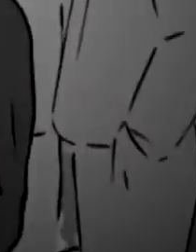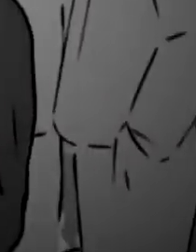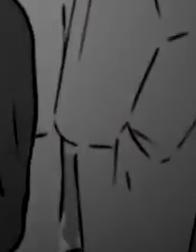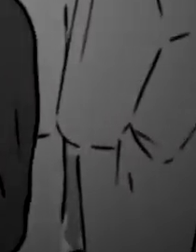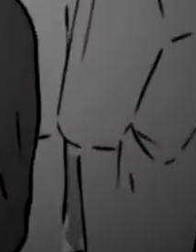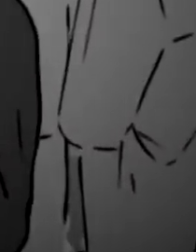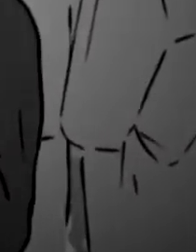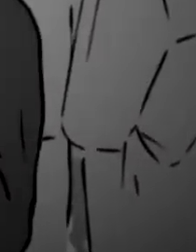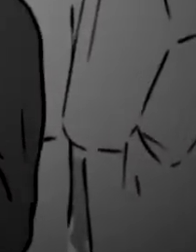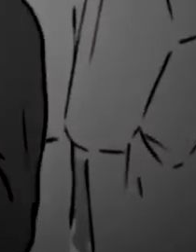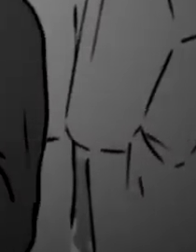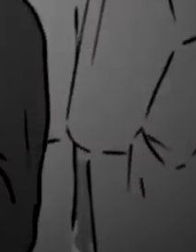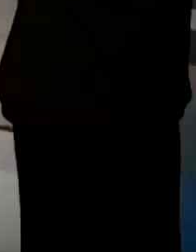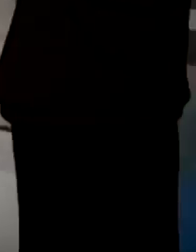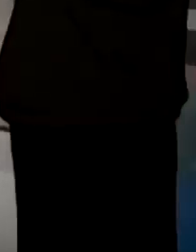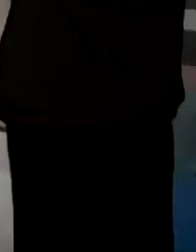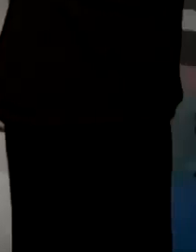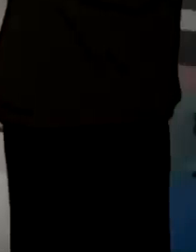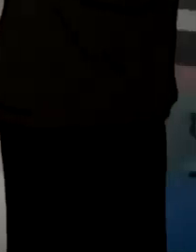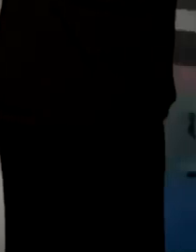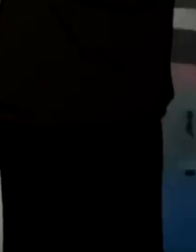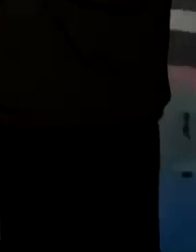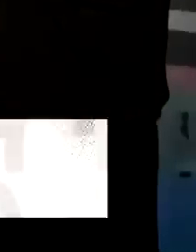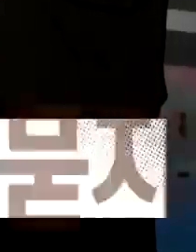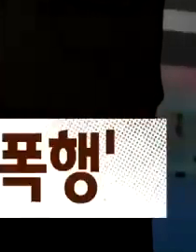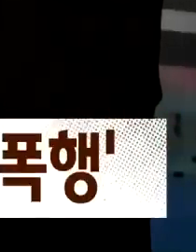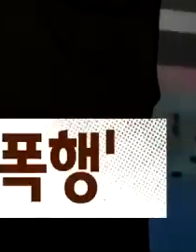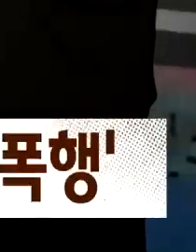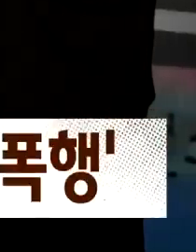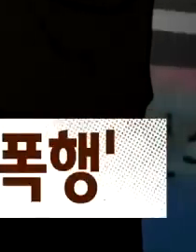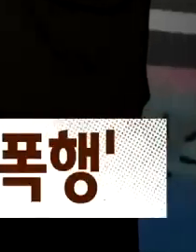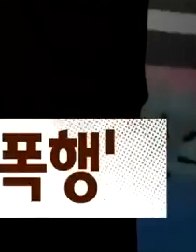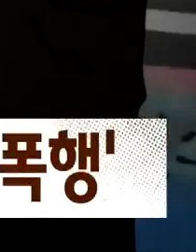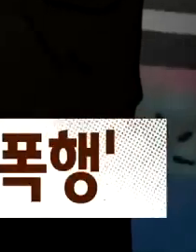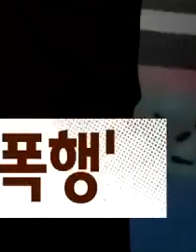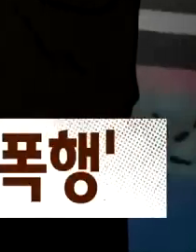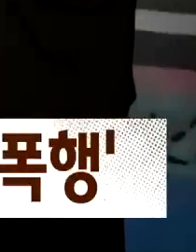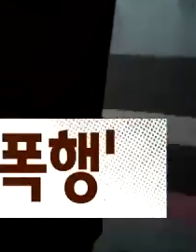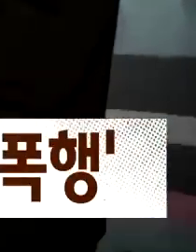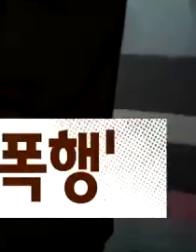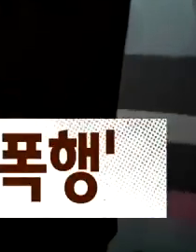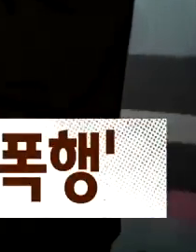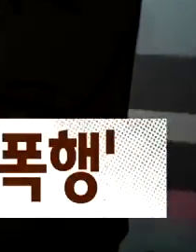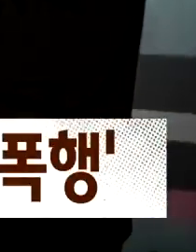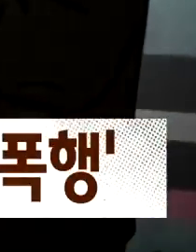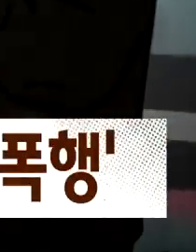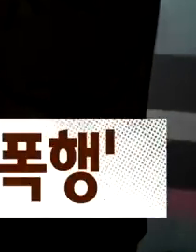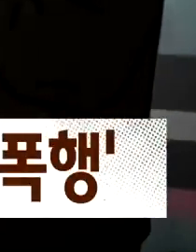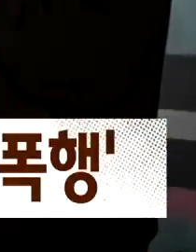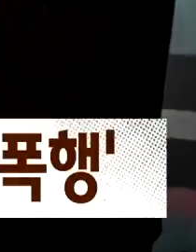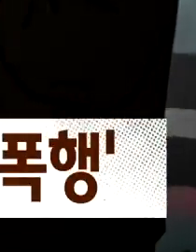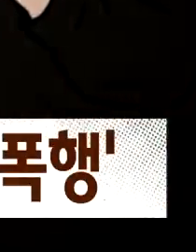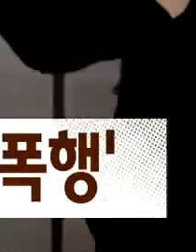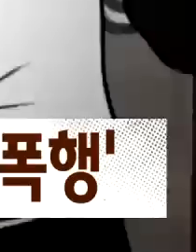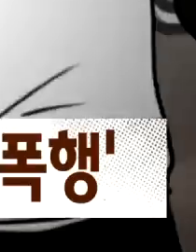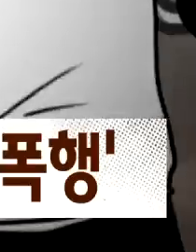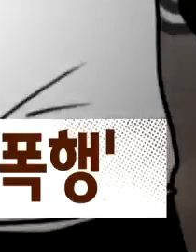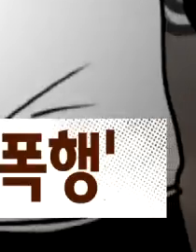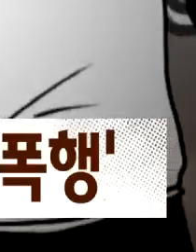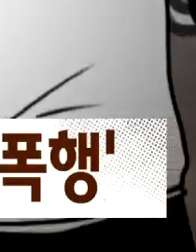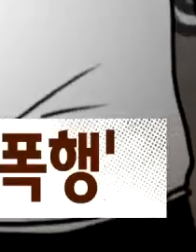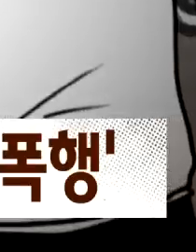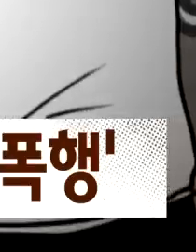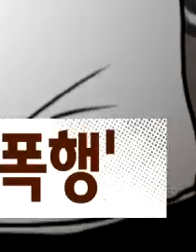오늘의 사건 반장입니다. 일면식도 없는 외국인 유학생을 폭행하고 달아난 30대 여성이 붙잡혔습니다. 여성을 붙잡은